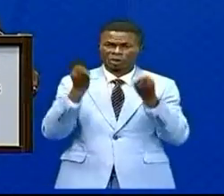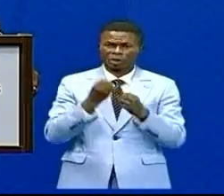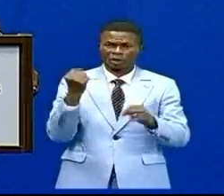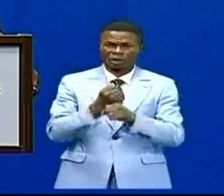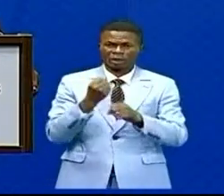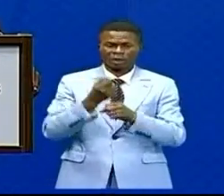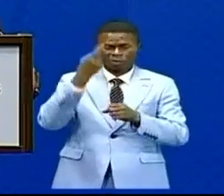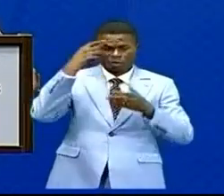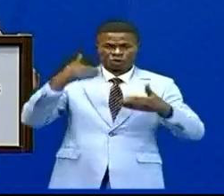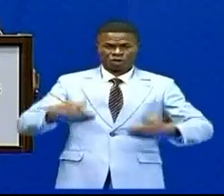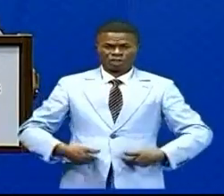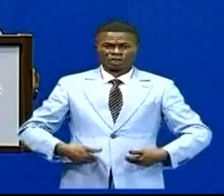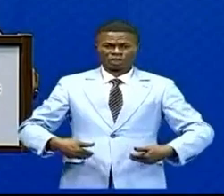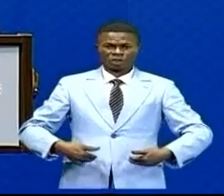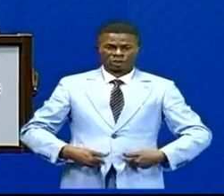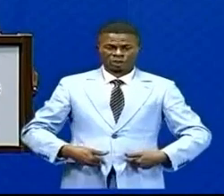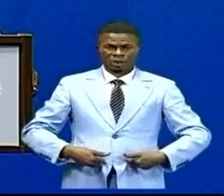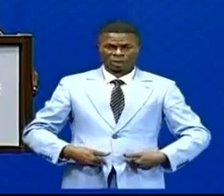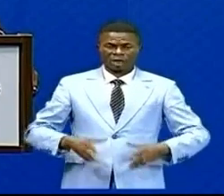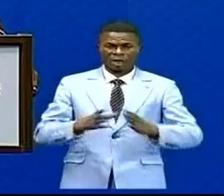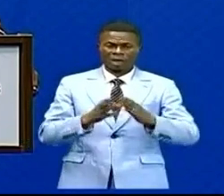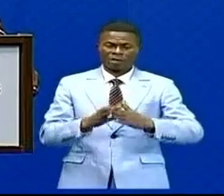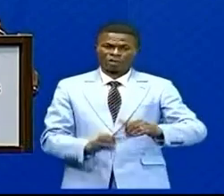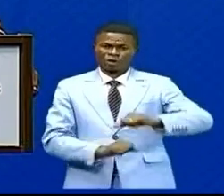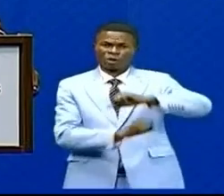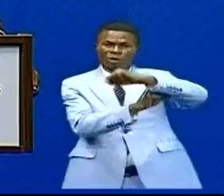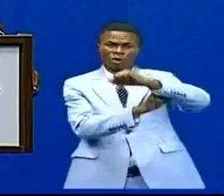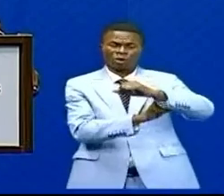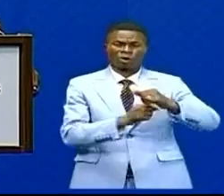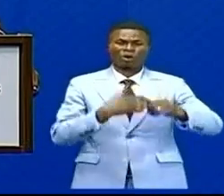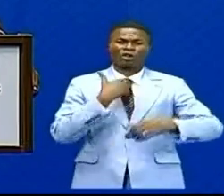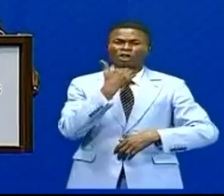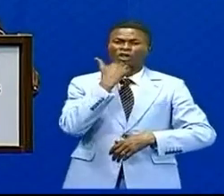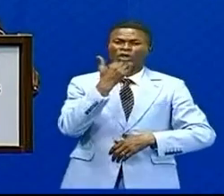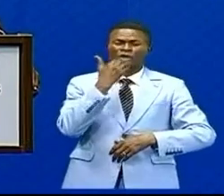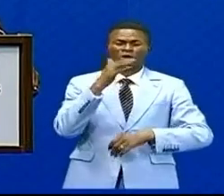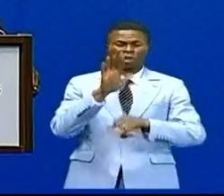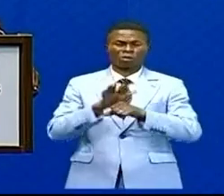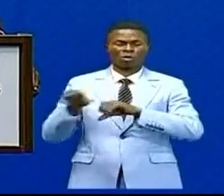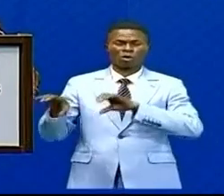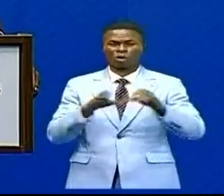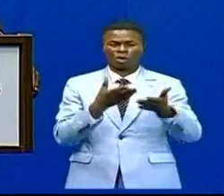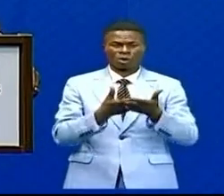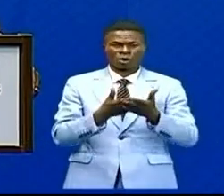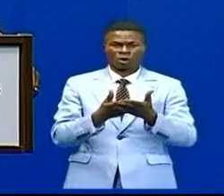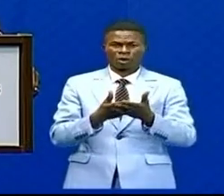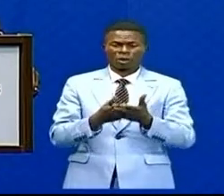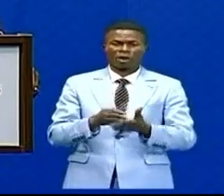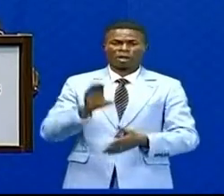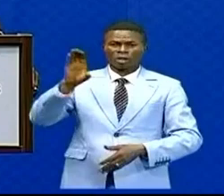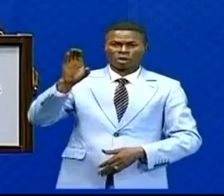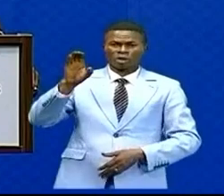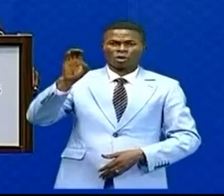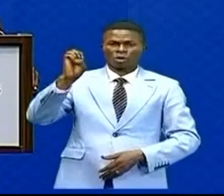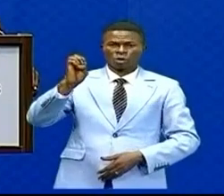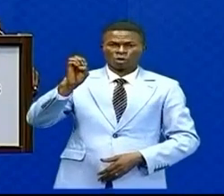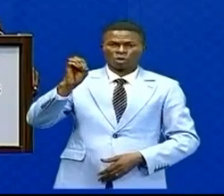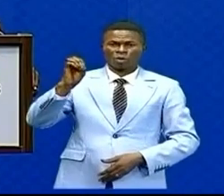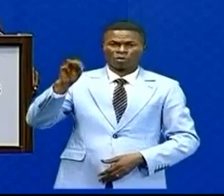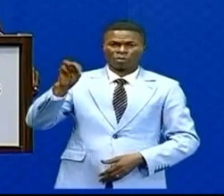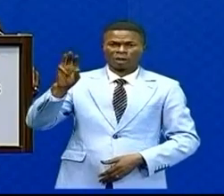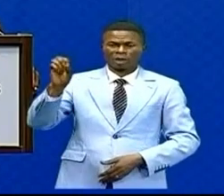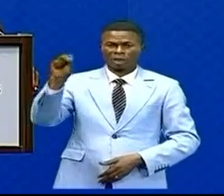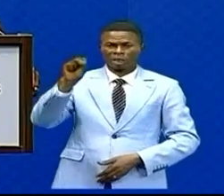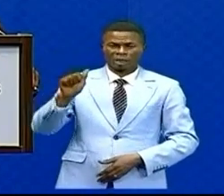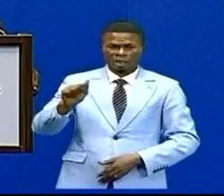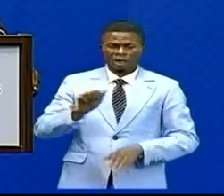jeunes. Avec l'appui des partenaires multilatéraux, le COMESA, notamment, il est